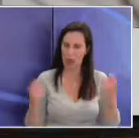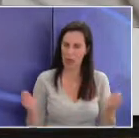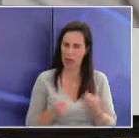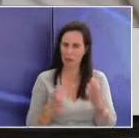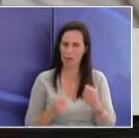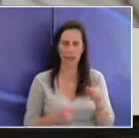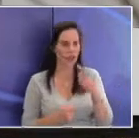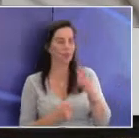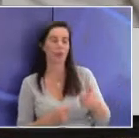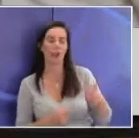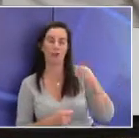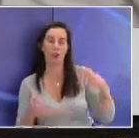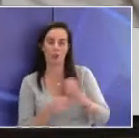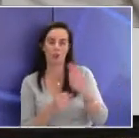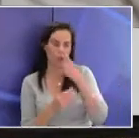הזה על הארובות?